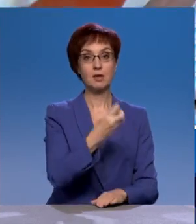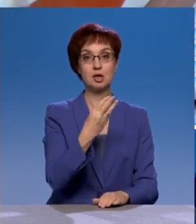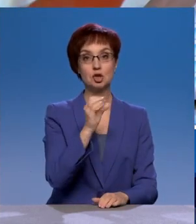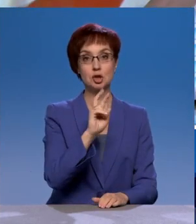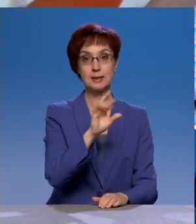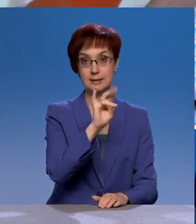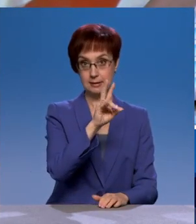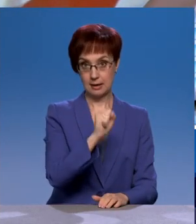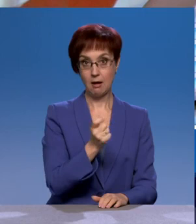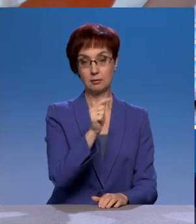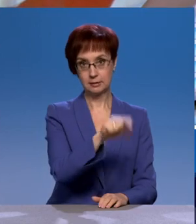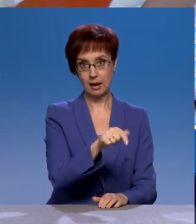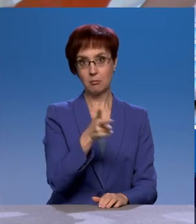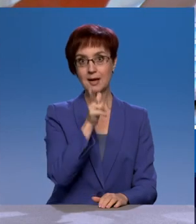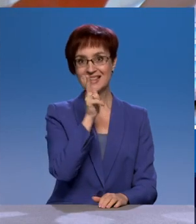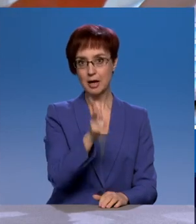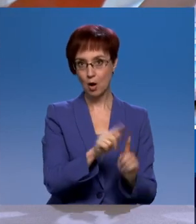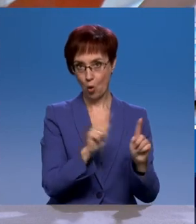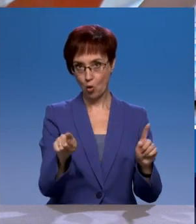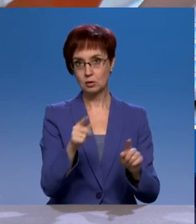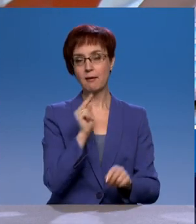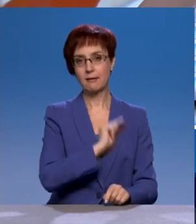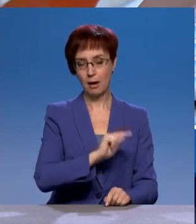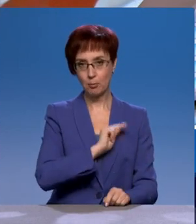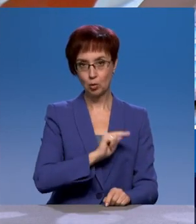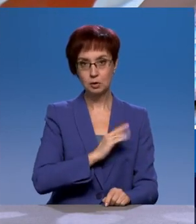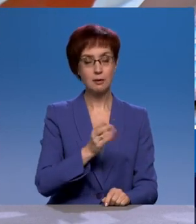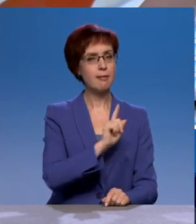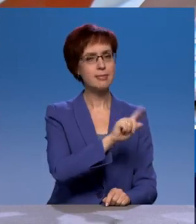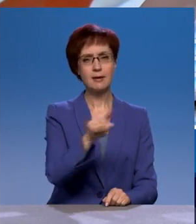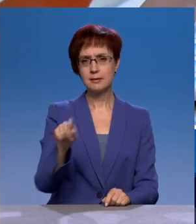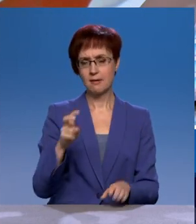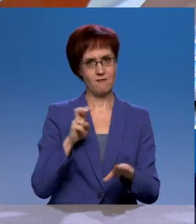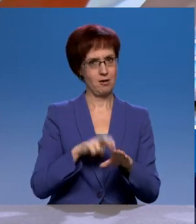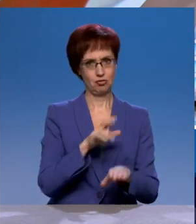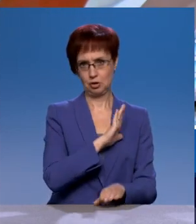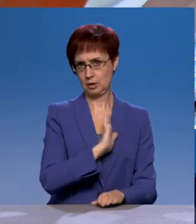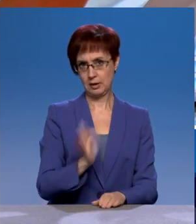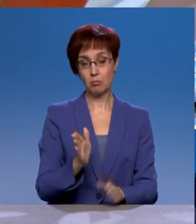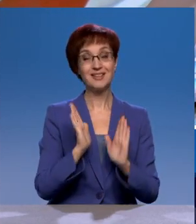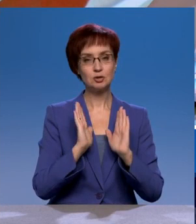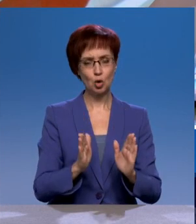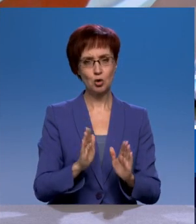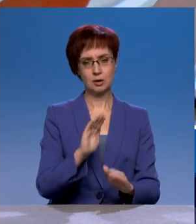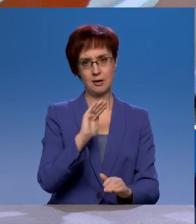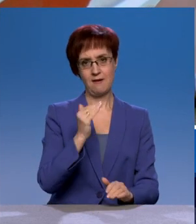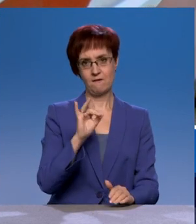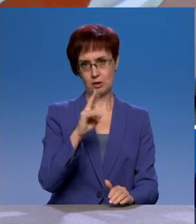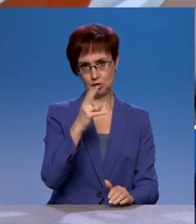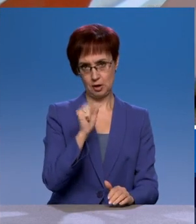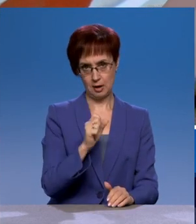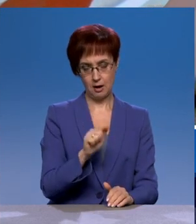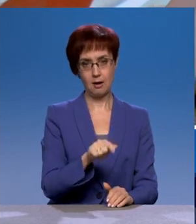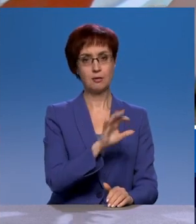отработала 3 года. Нигде не было врачей. Врачей были одни фельдшера на скорой помощи. Я на